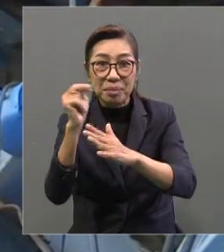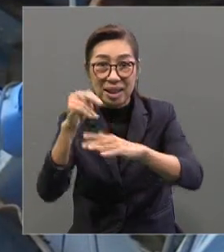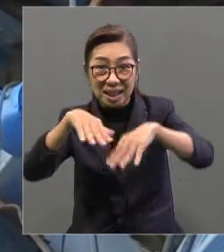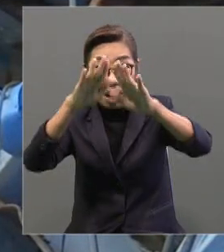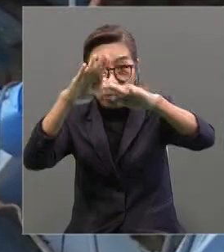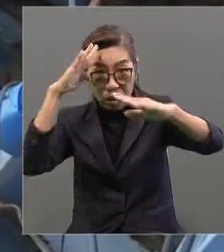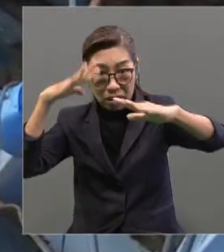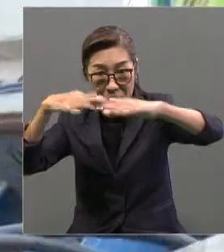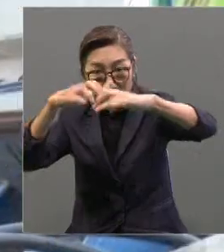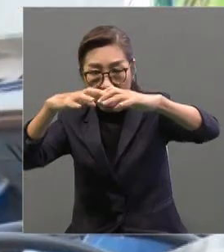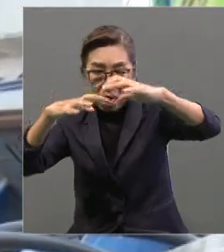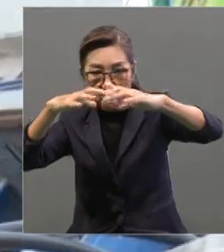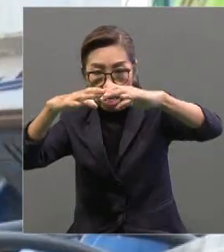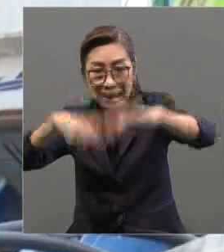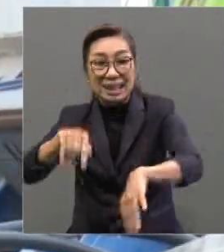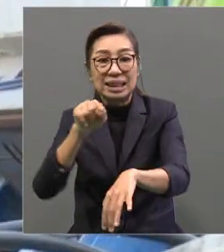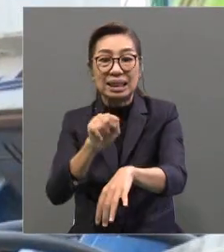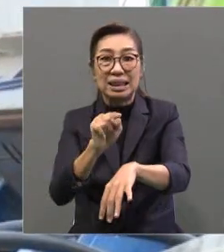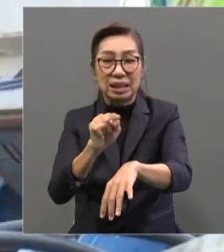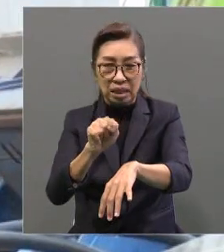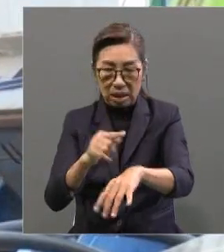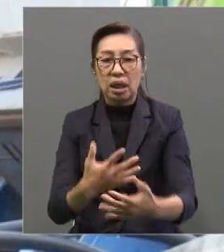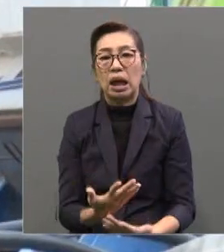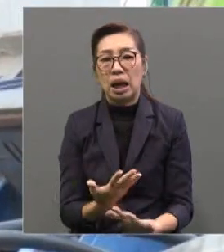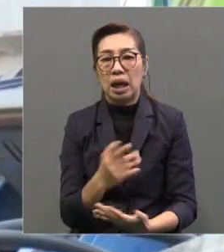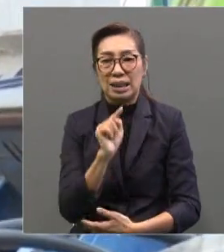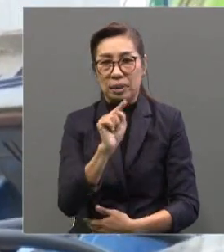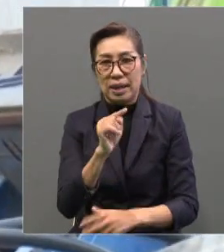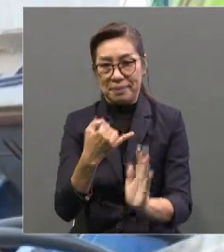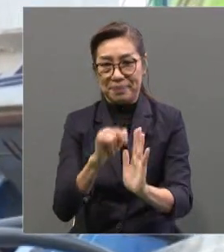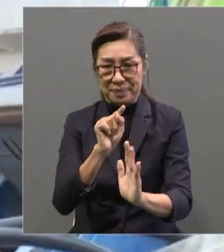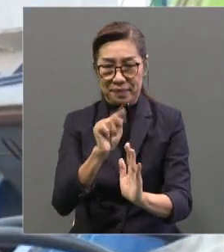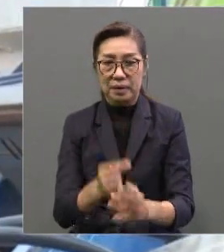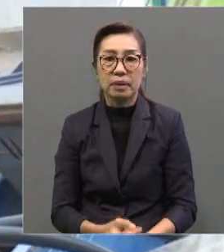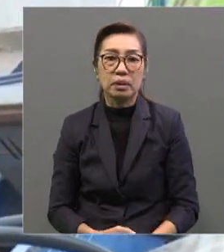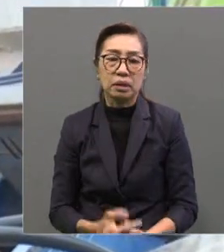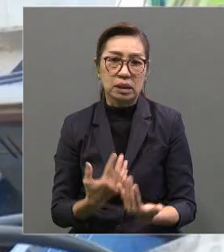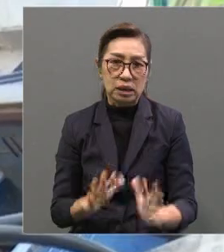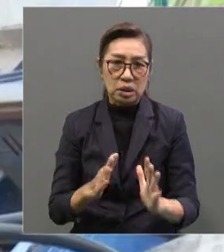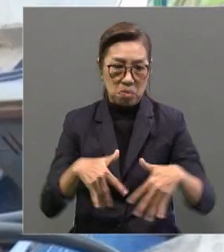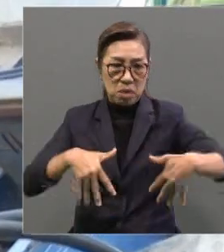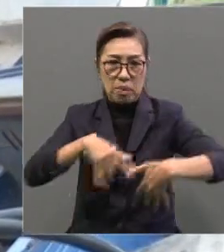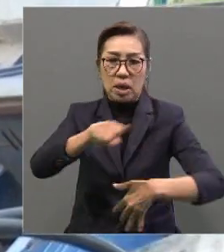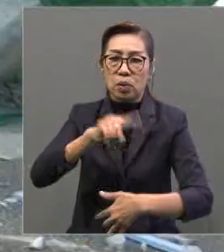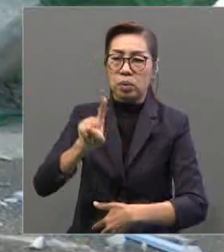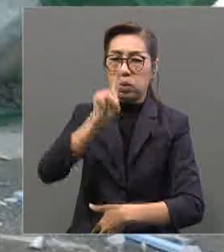นที่บอกว่ามันไม่สมดุลก็เลยทำให้เสาเนี่ยมันพังถล่มลงมานั่นเองนะคะทีนี้การตั้งคำถาม